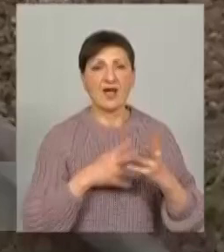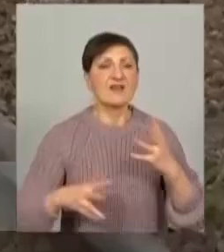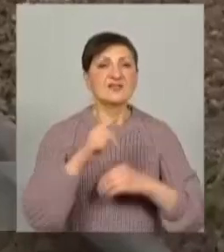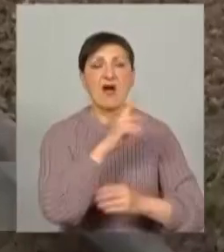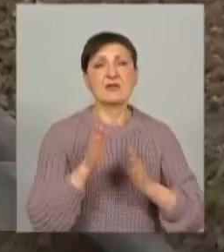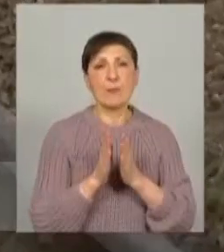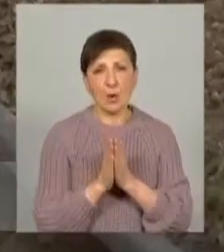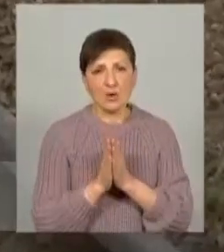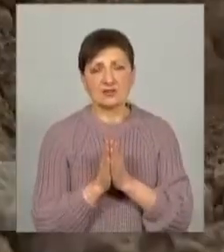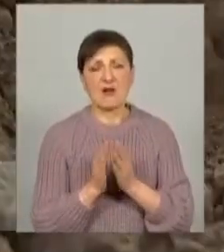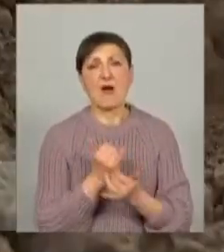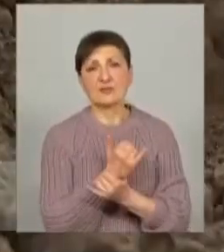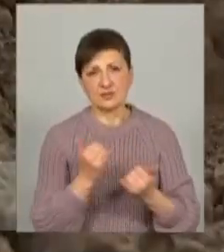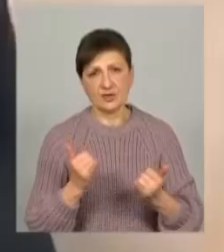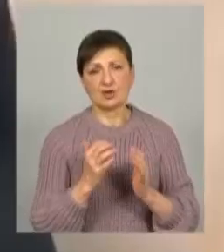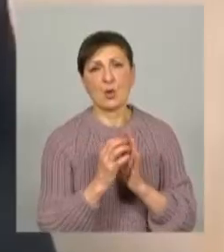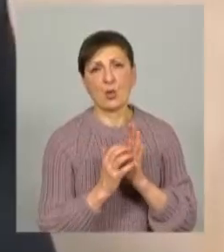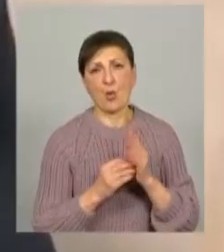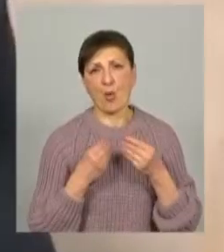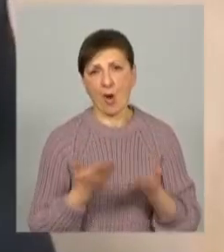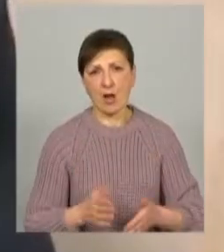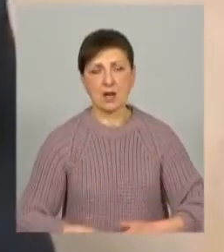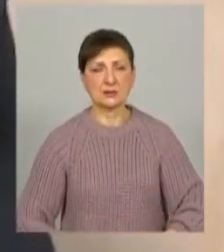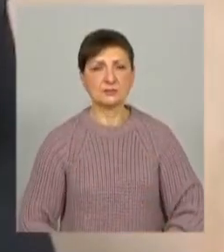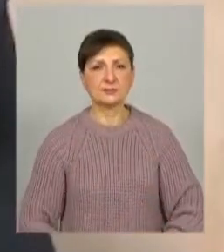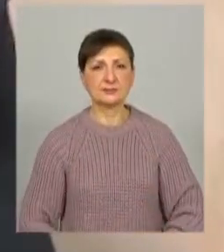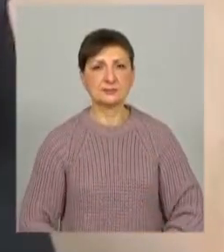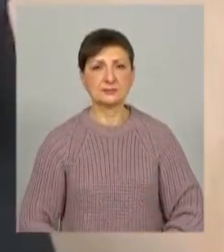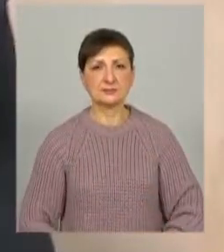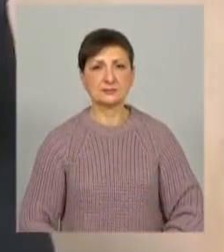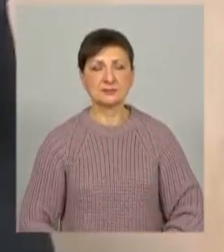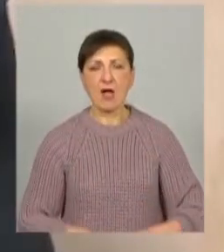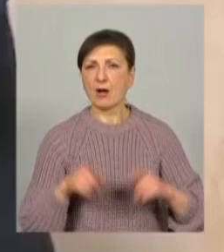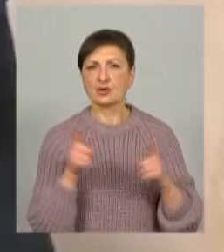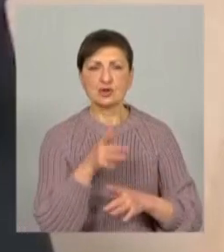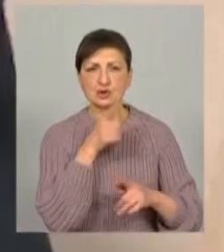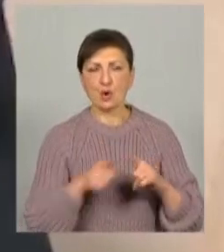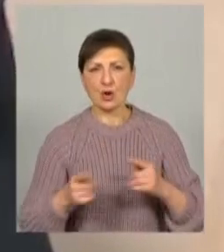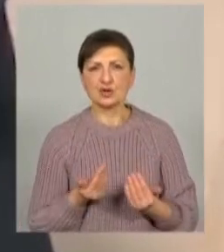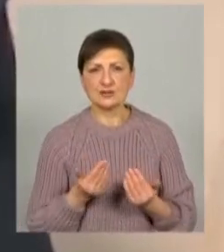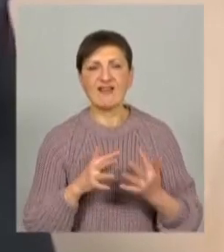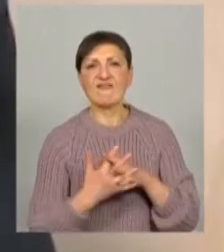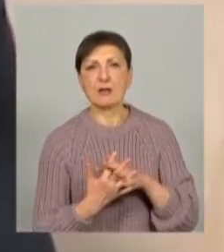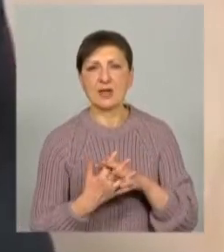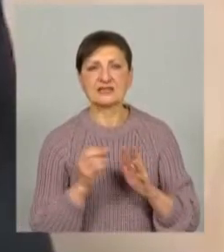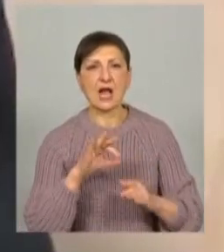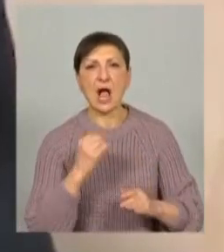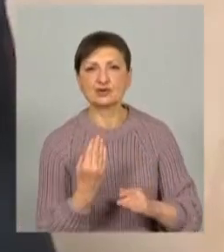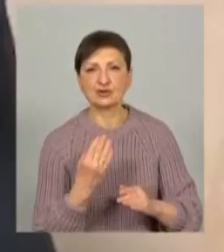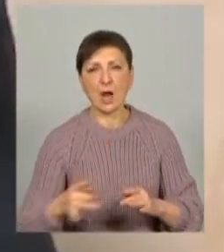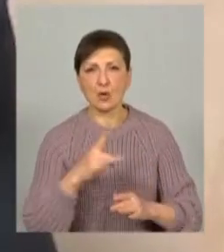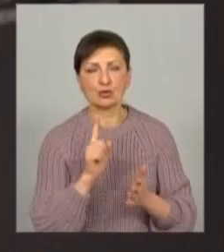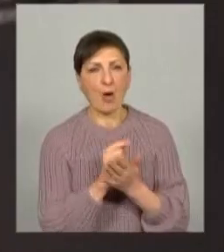Они просят также обеспечить их углем саратоша у данным тургундермен в кратчайшие сроки жители и фермеры сарыагашского района